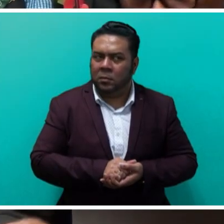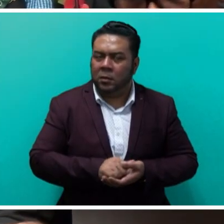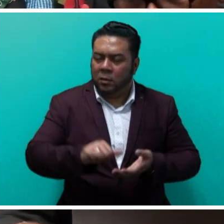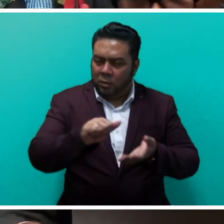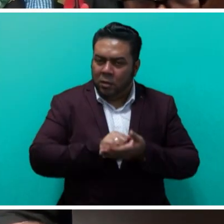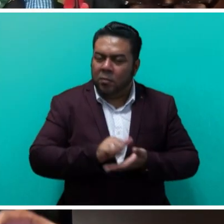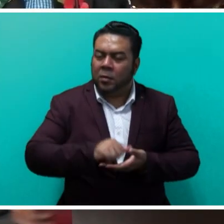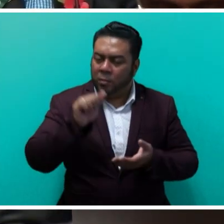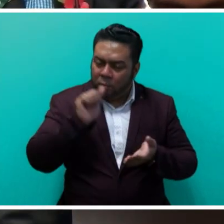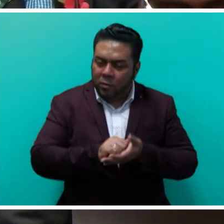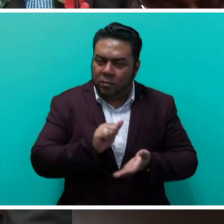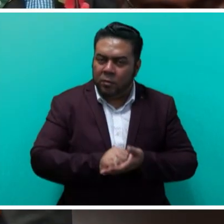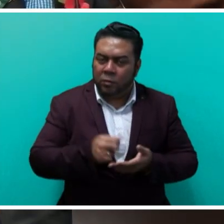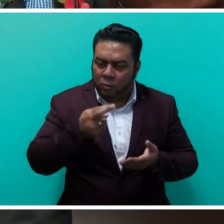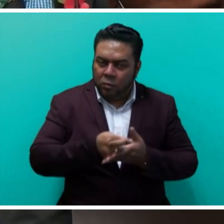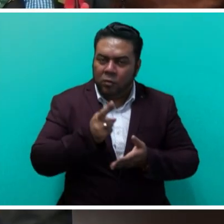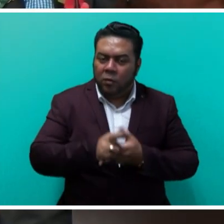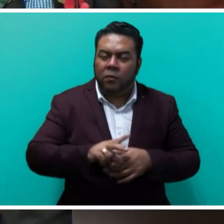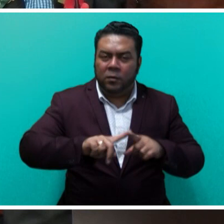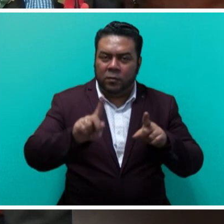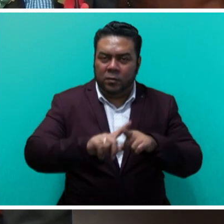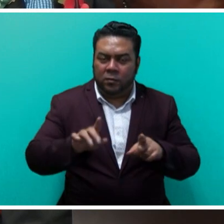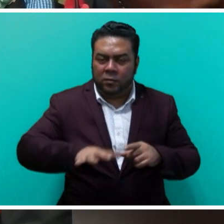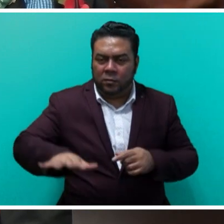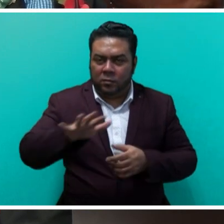vosa dina ni vei vanua e rangarau kina.